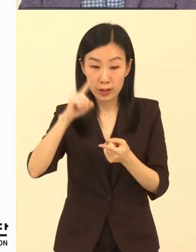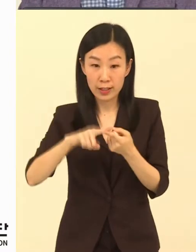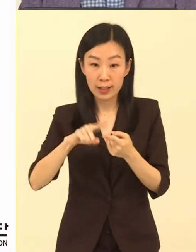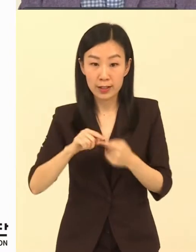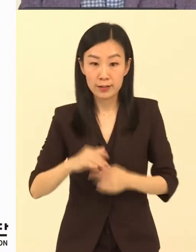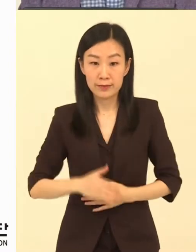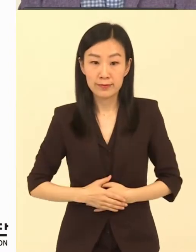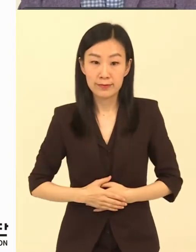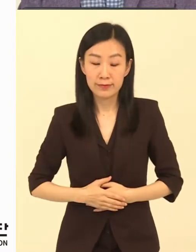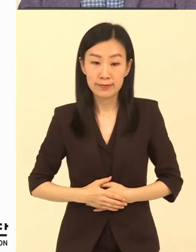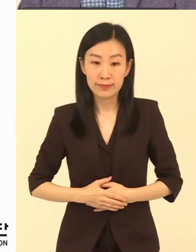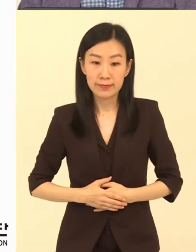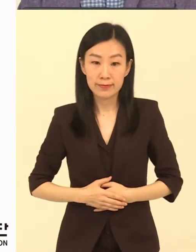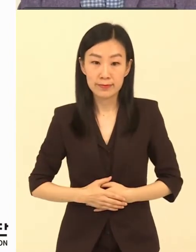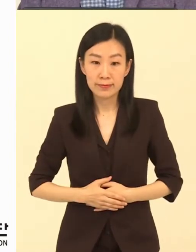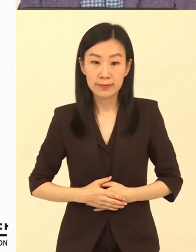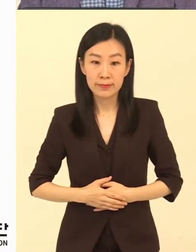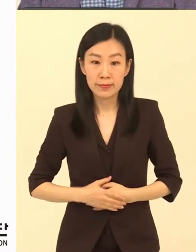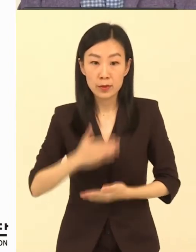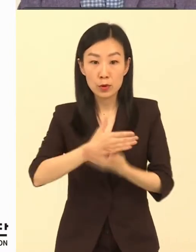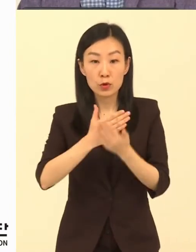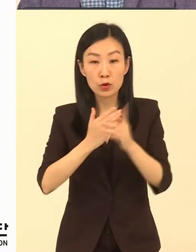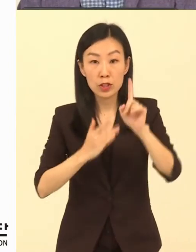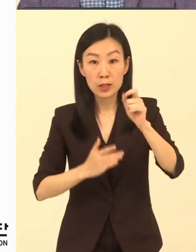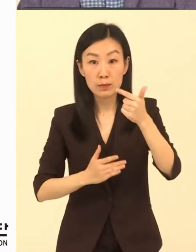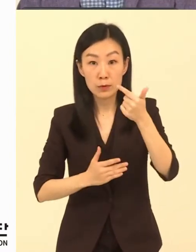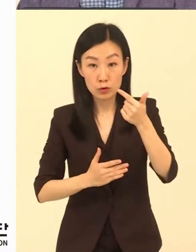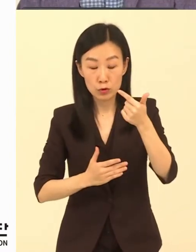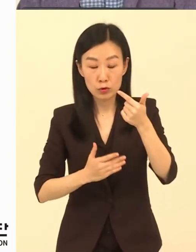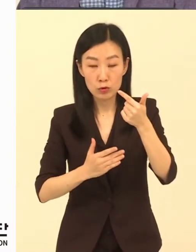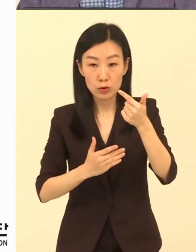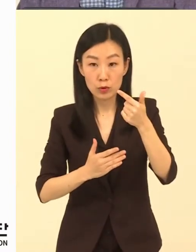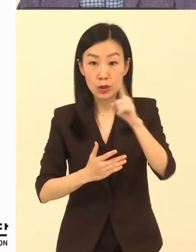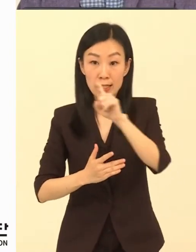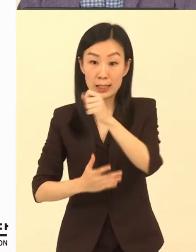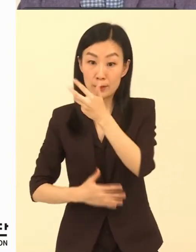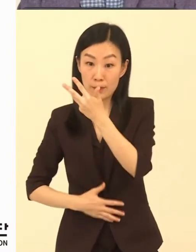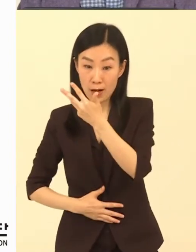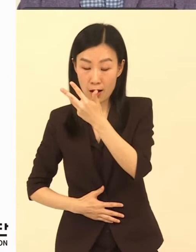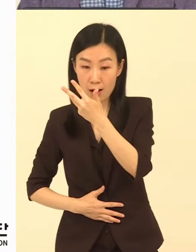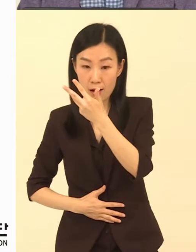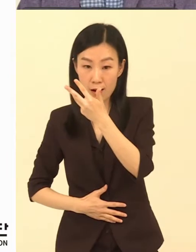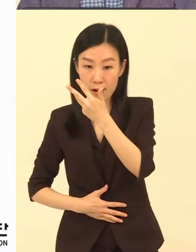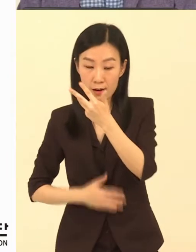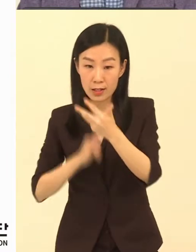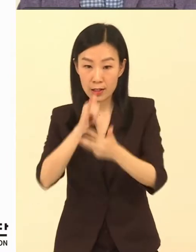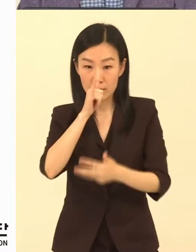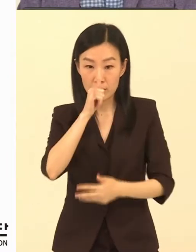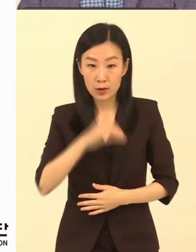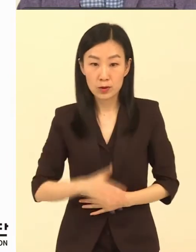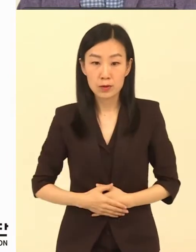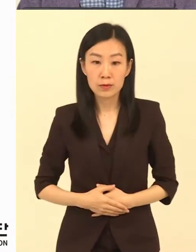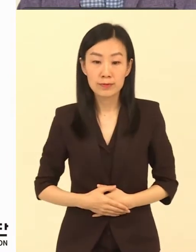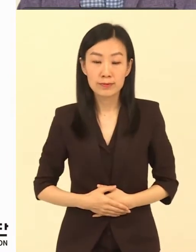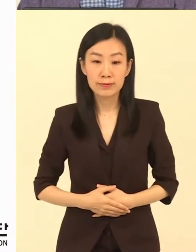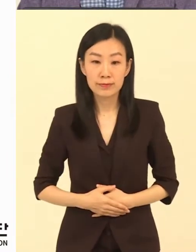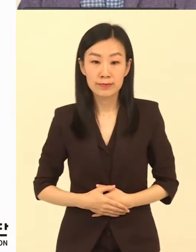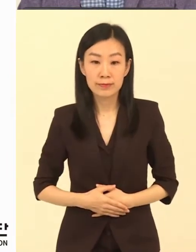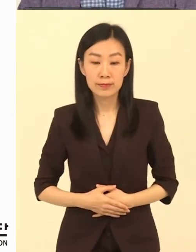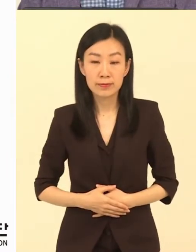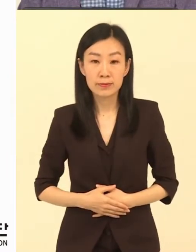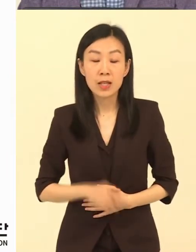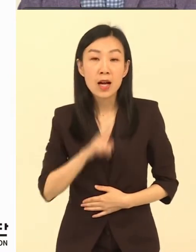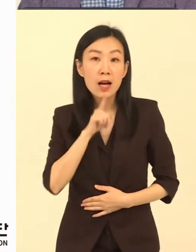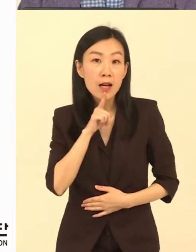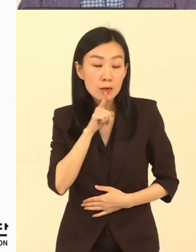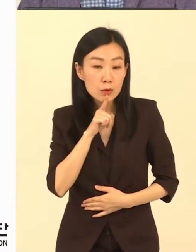16형, 18형 등이 대표적이며 자궁경부암, 항문암, 구강암 또는